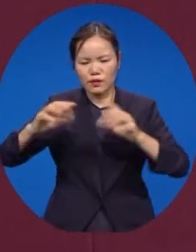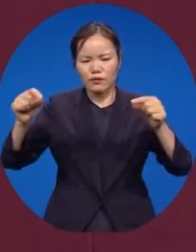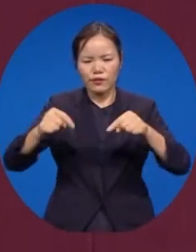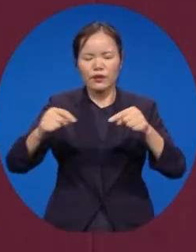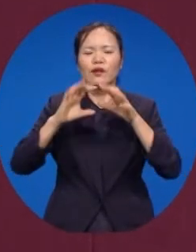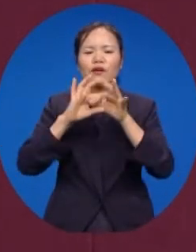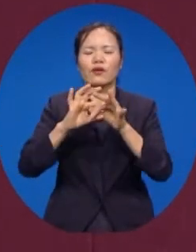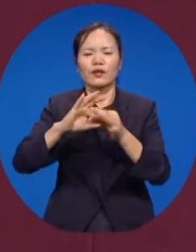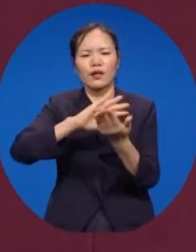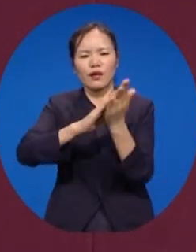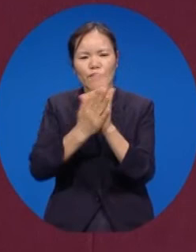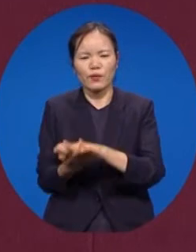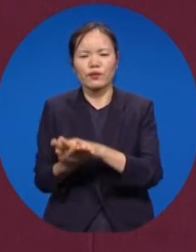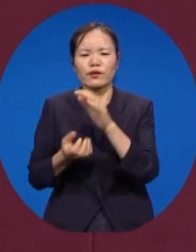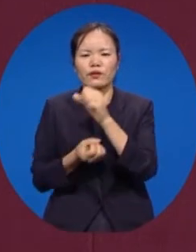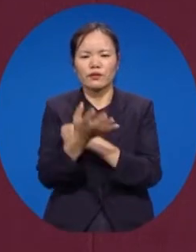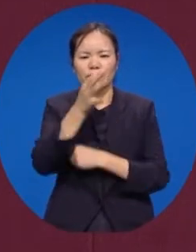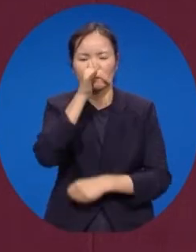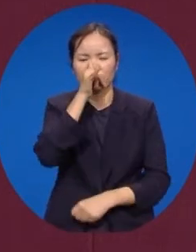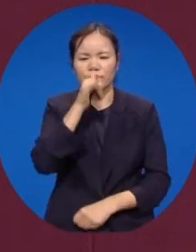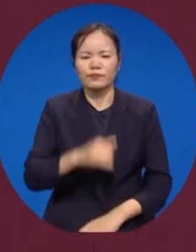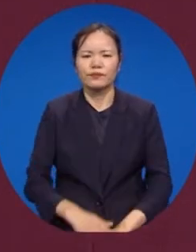변화에도 영향을 미치고 있습니다.